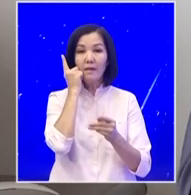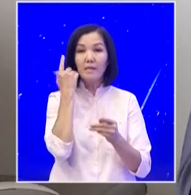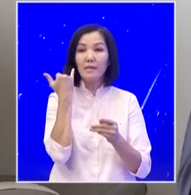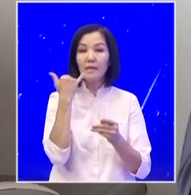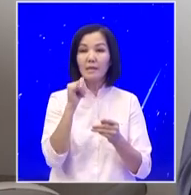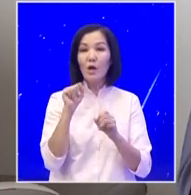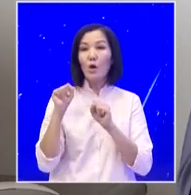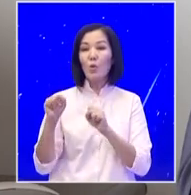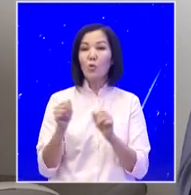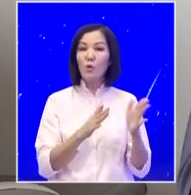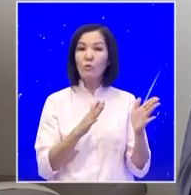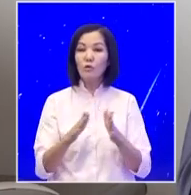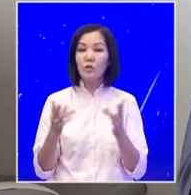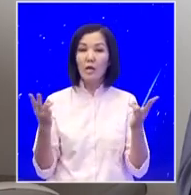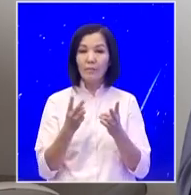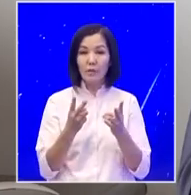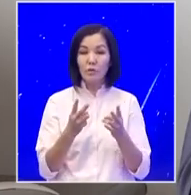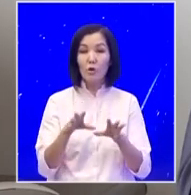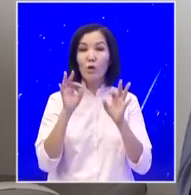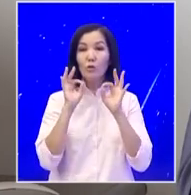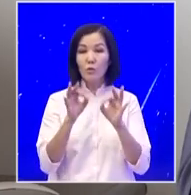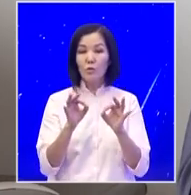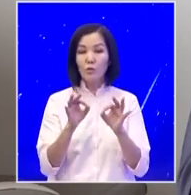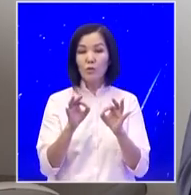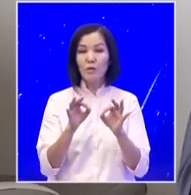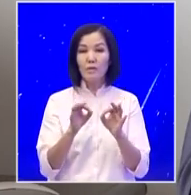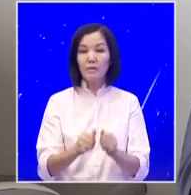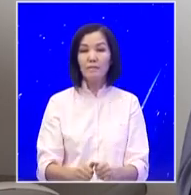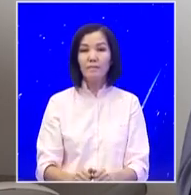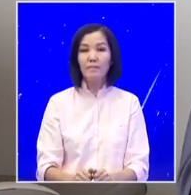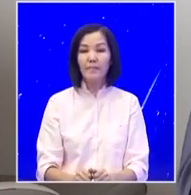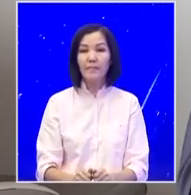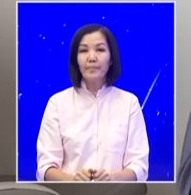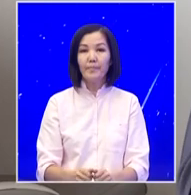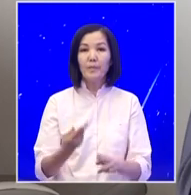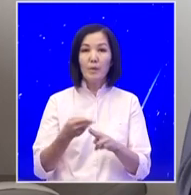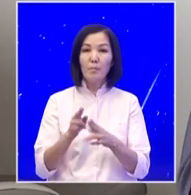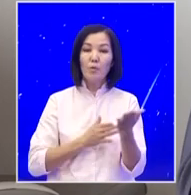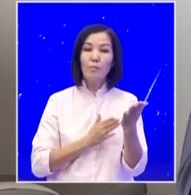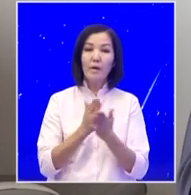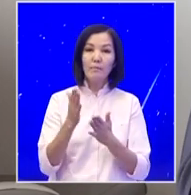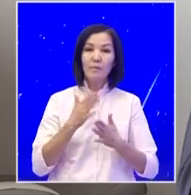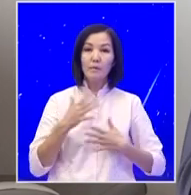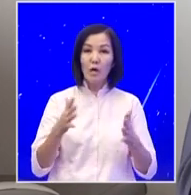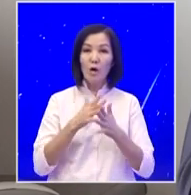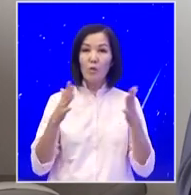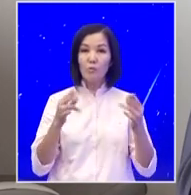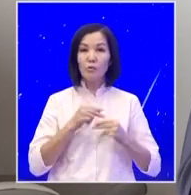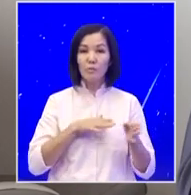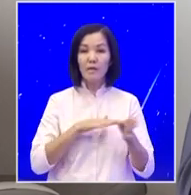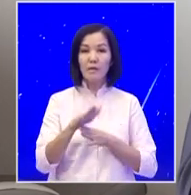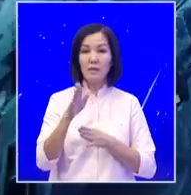қорғау бір жүйесін қалыптастыру керек деді. Нағыз осы дөп басып айтқан нақты мәселелер болды. Бұл бағытпен біз енді ауқымды жұмыстар атқарылады деп